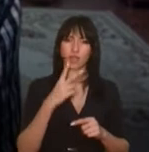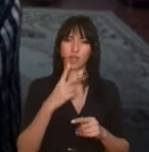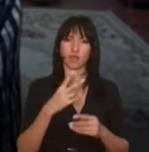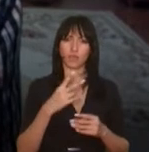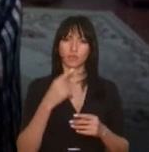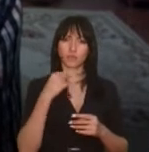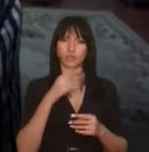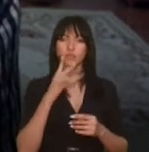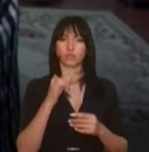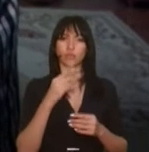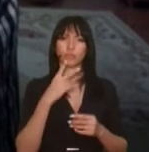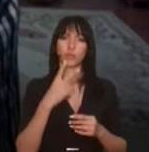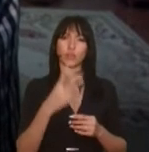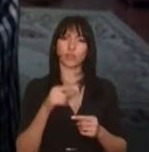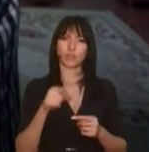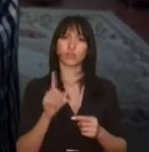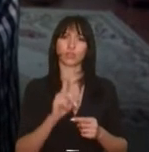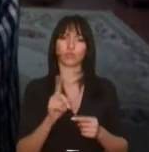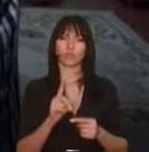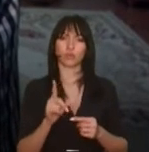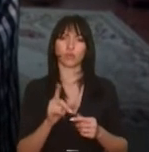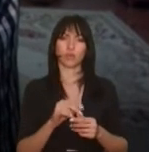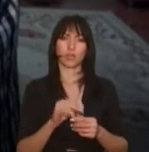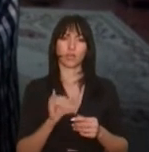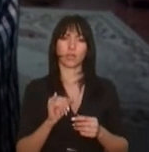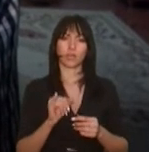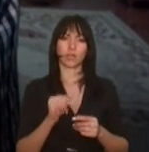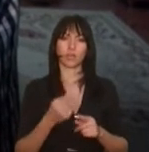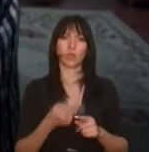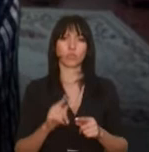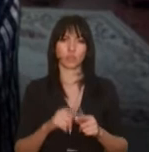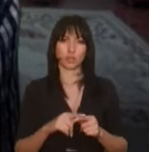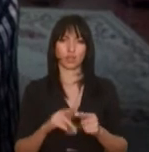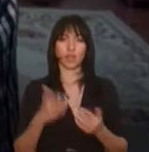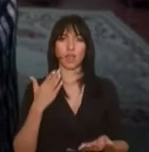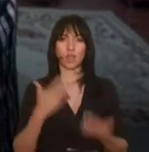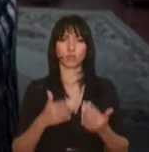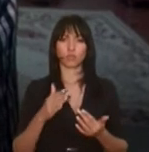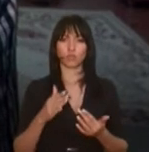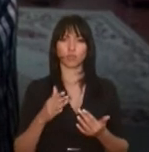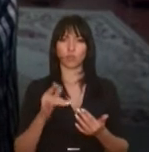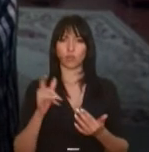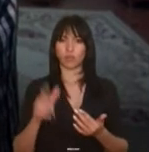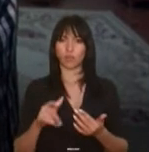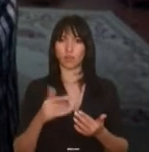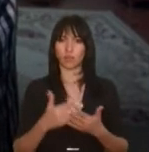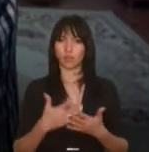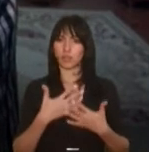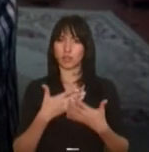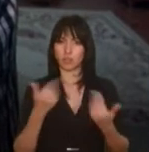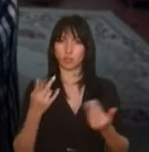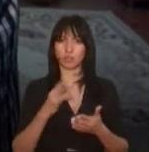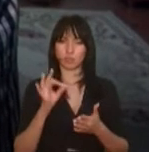ніздрів, чи послухати вухо, ну, що дитина не дихає. Якщо дихання відсутнє, то тоді приступити до реанімації,